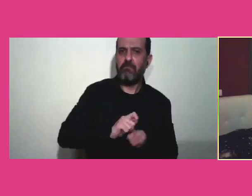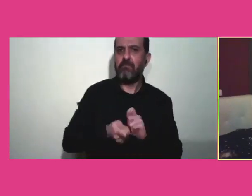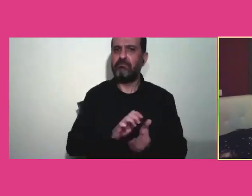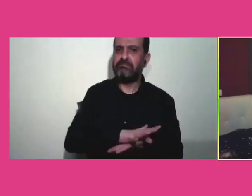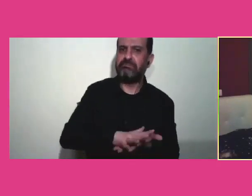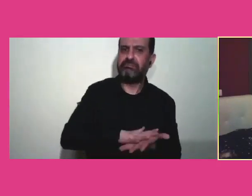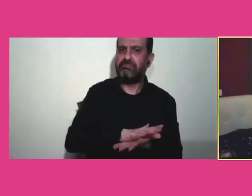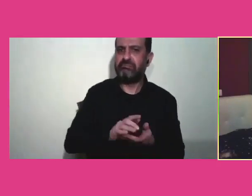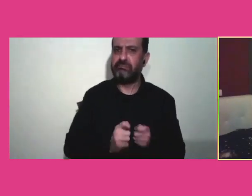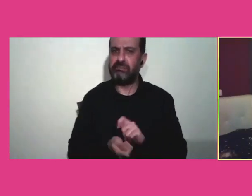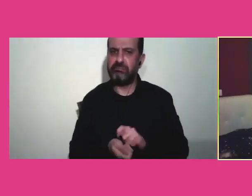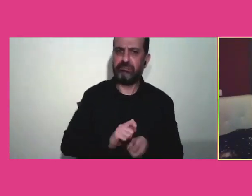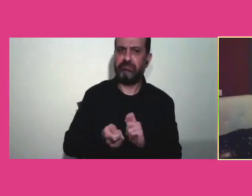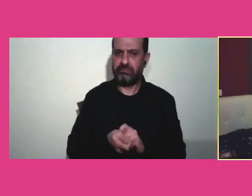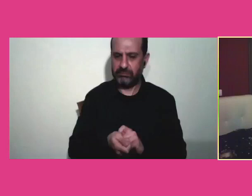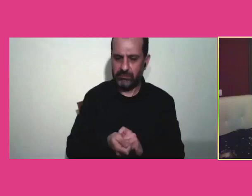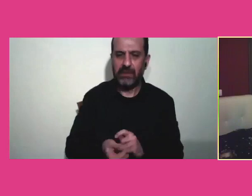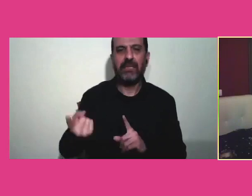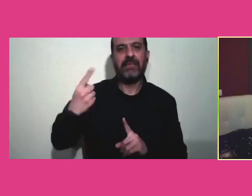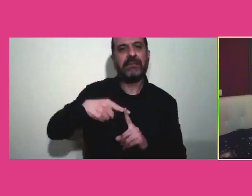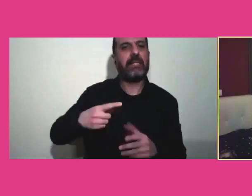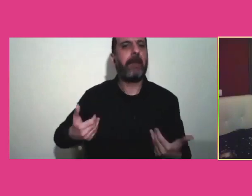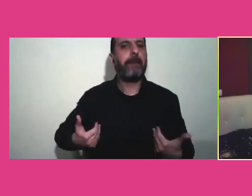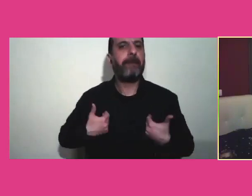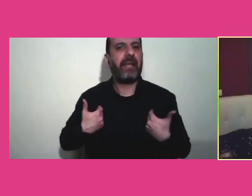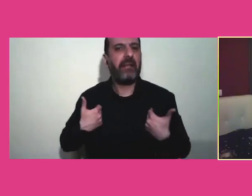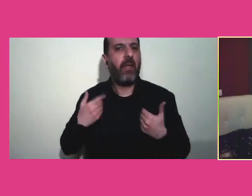παίζοντας παιχνίδια, καθώς και το πόσο καλά τα πήγαιναν ακαδημαϊκά.